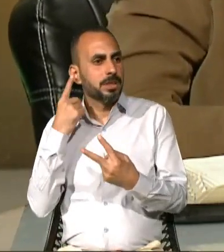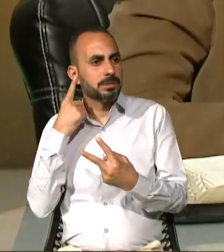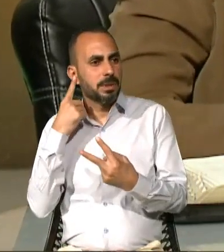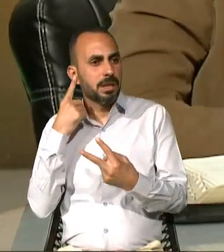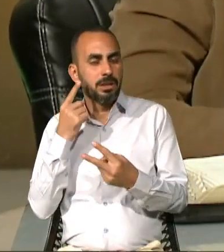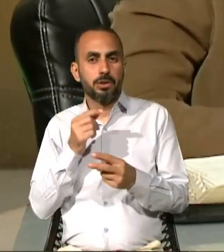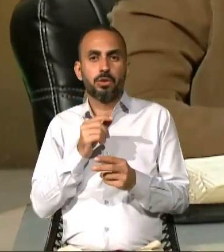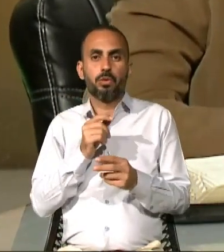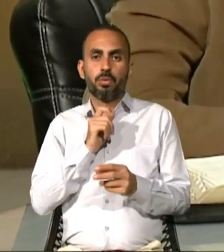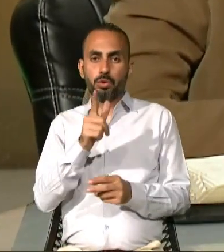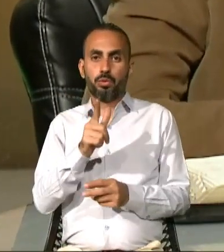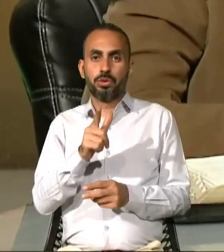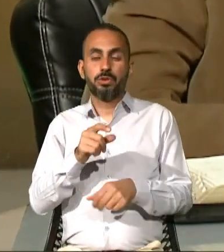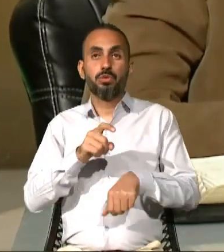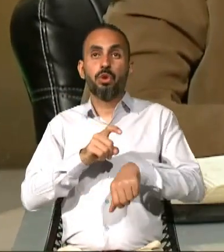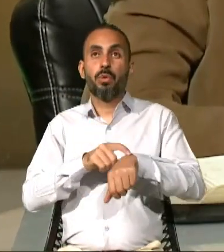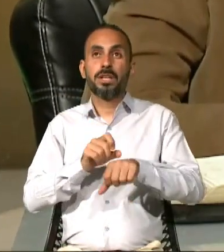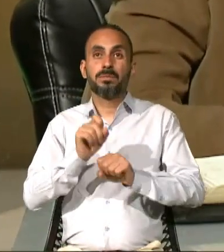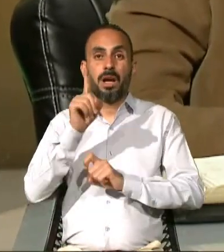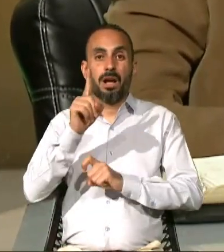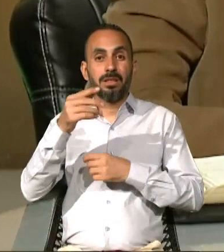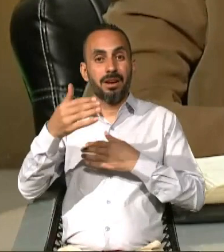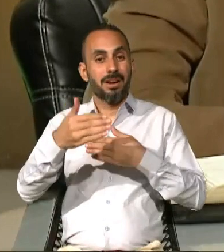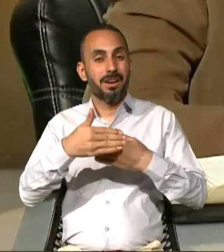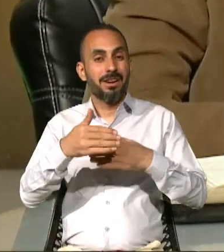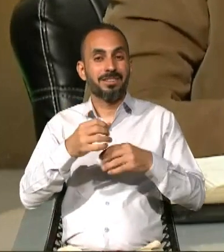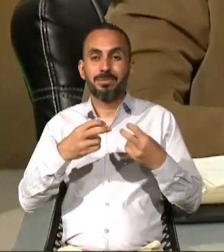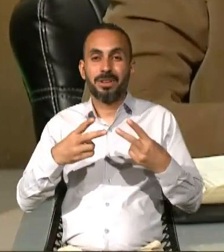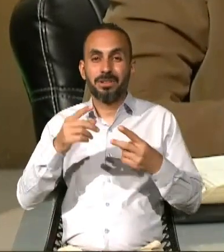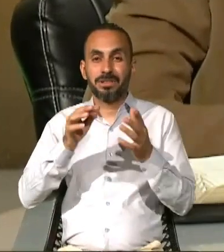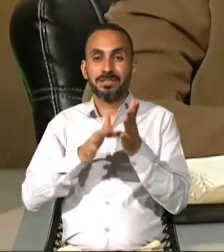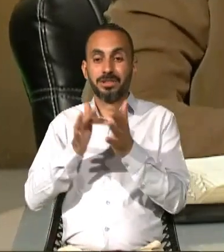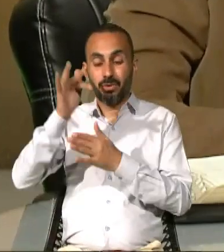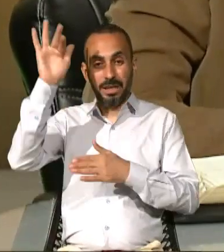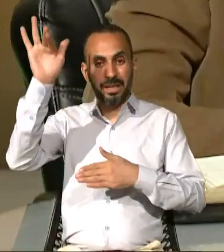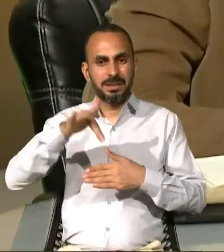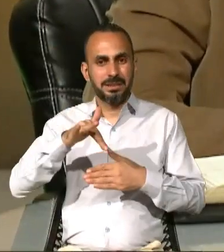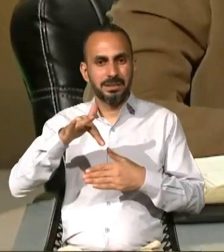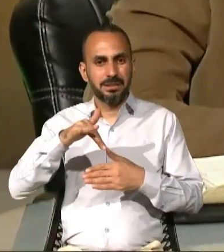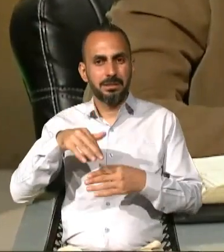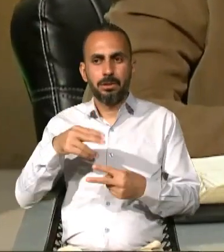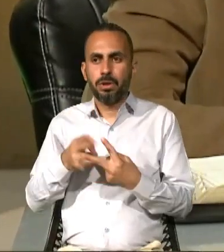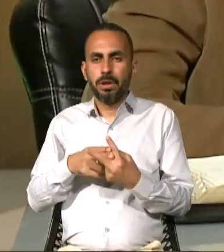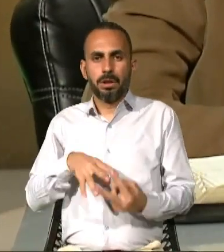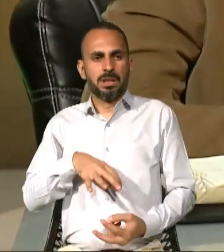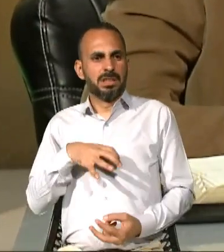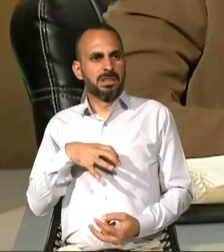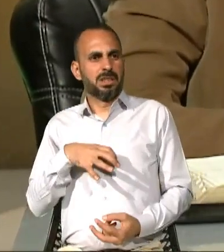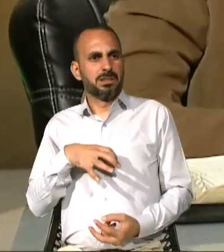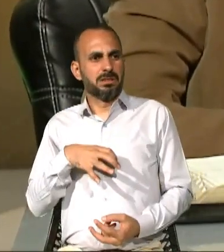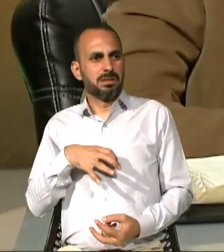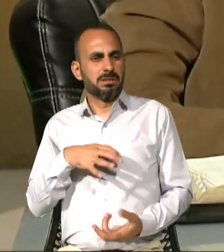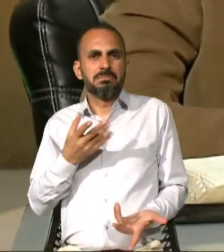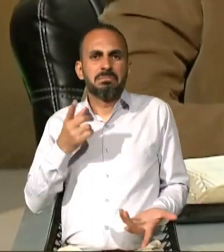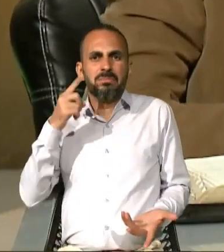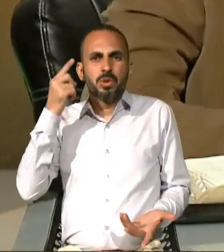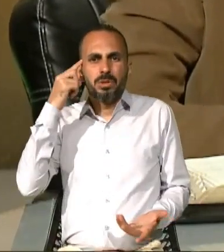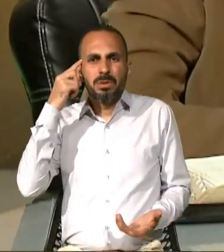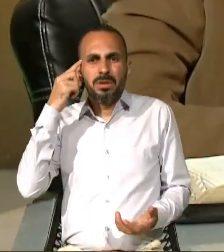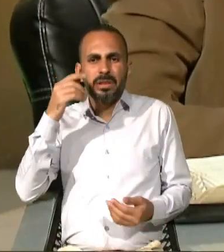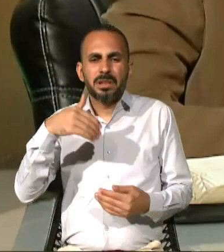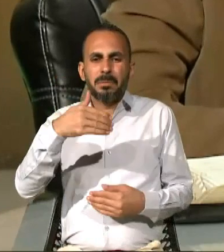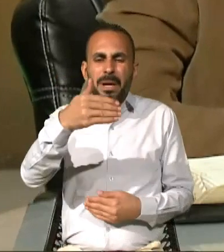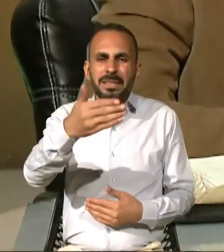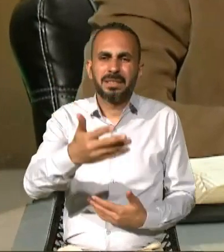بتتخض؟ ليه الناس بتعتبر ده كانه وعيد؟ فعلا ده مش وعيد، ده